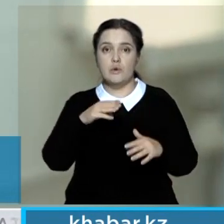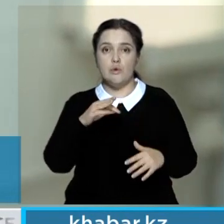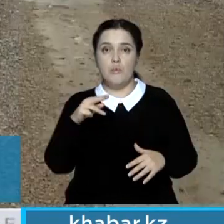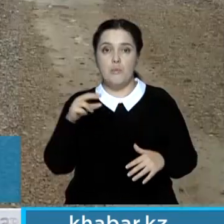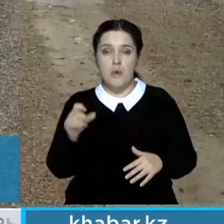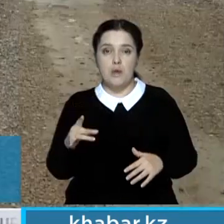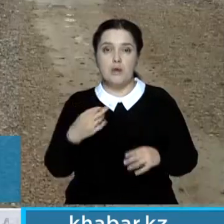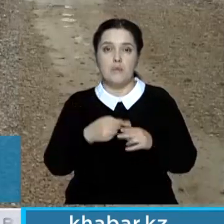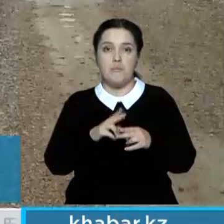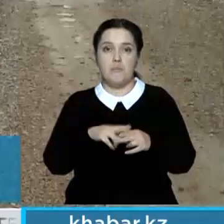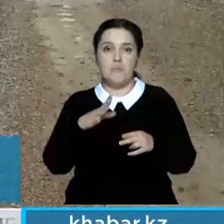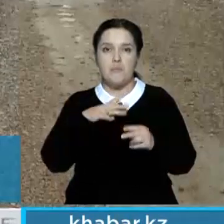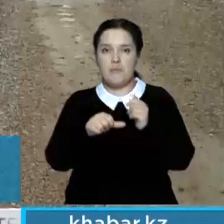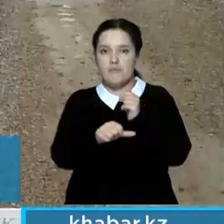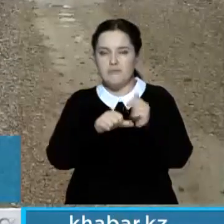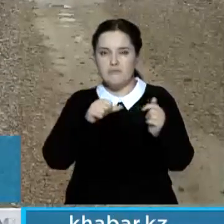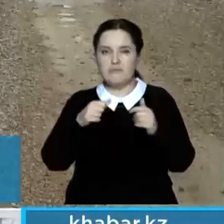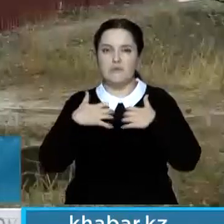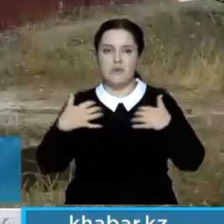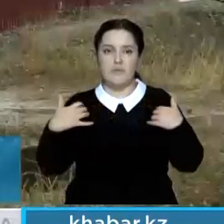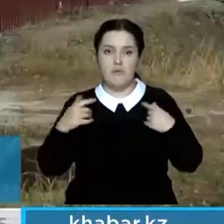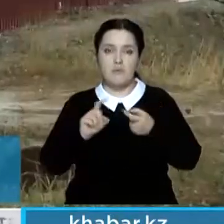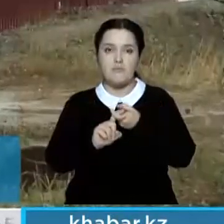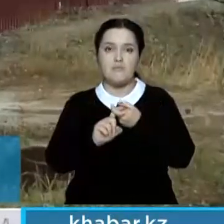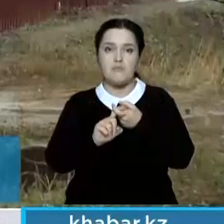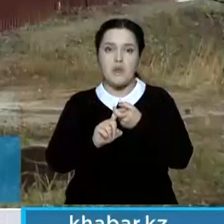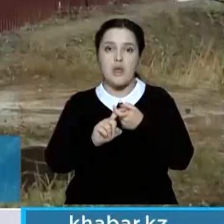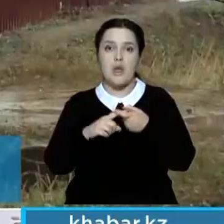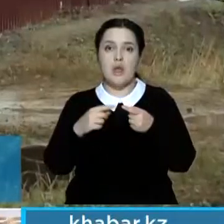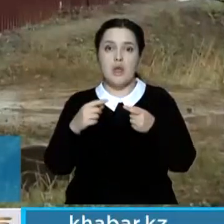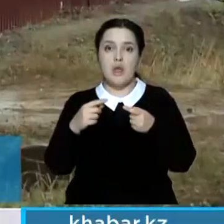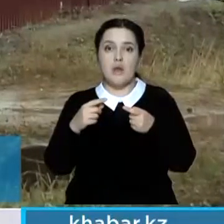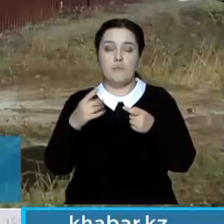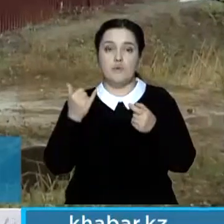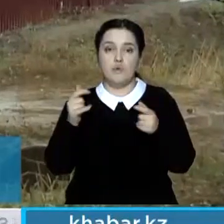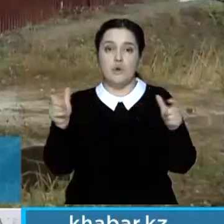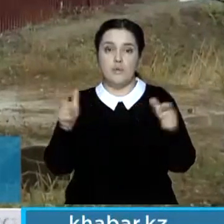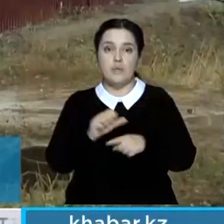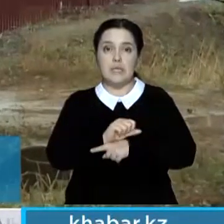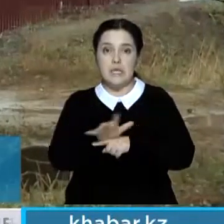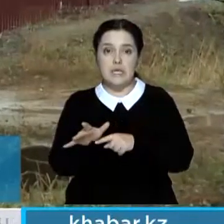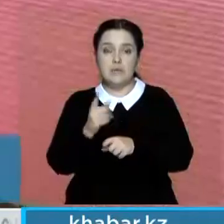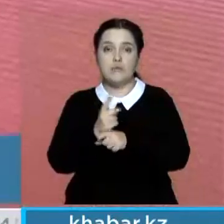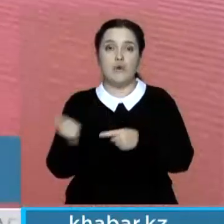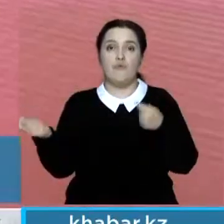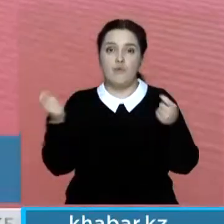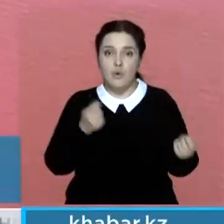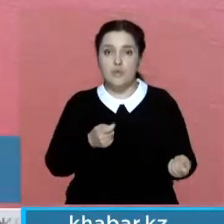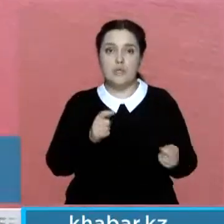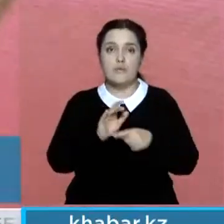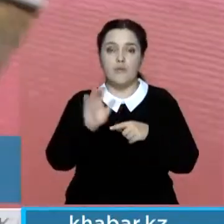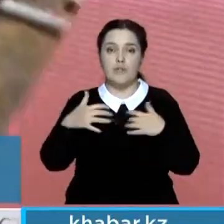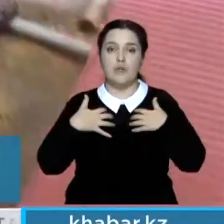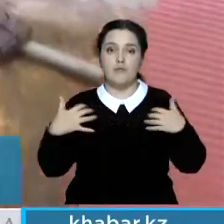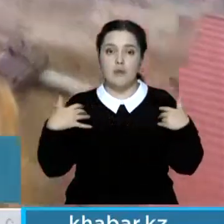поселка Топар забили больного бычка и заразились кожной формой сибирской язвы. В населенном пункте введен карантин, запрещены ввоз и вывоз